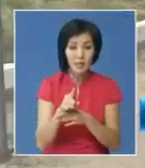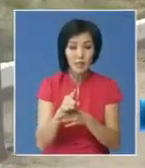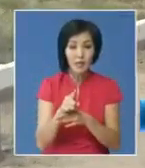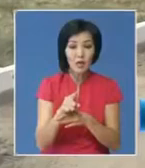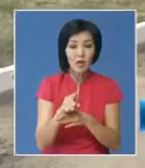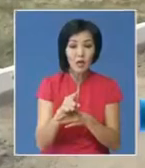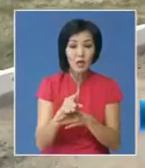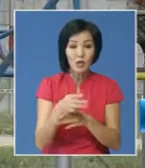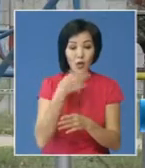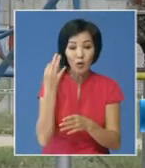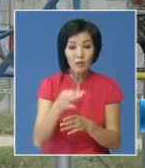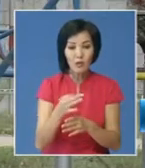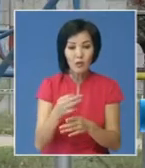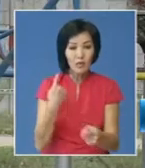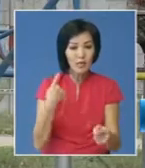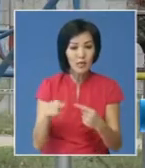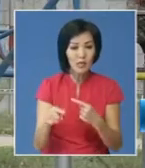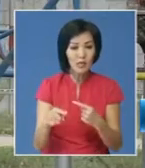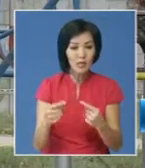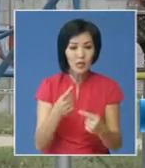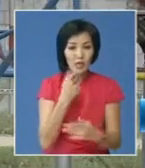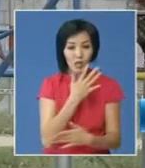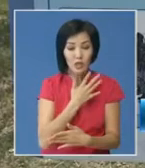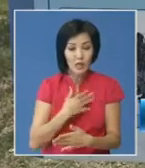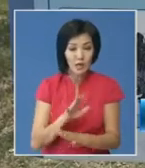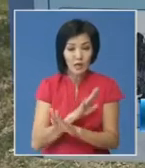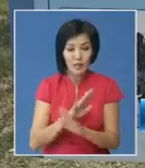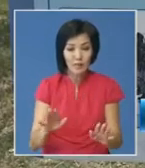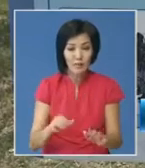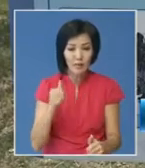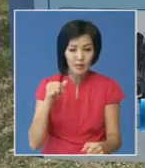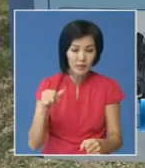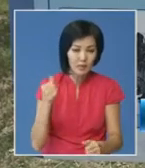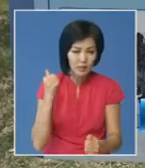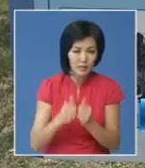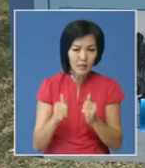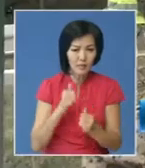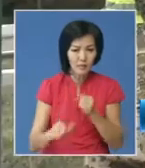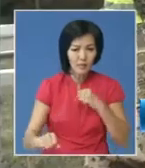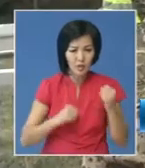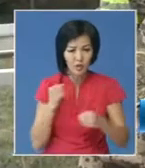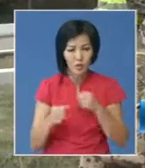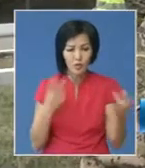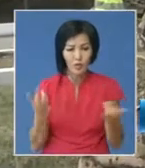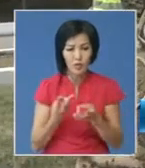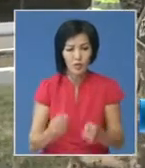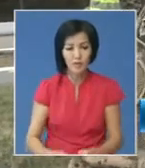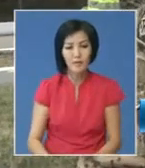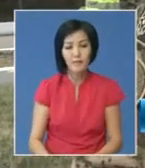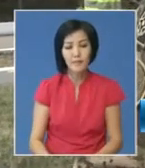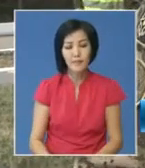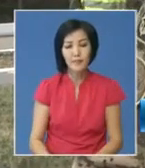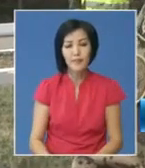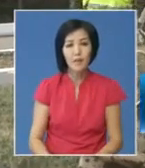Қарсыласына әуеден шабуыл жасаудан бөлек денесін жарақаттамай жерге қону үшін тынбай жаттығу қажет. Для совершения прыжков личный состав должен